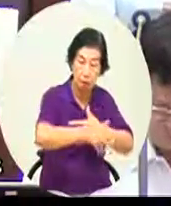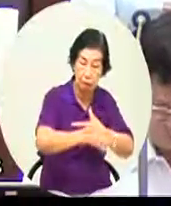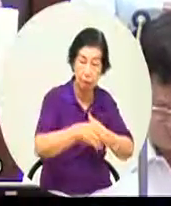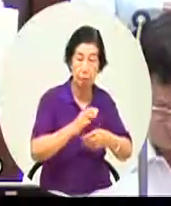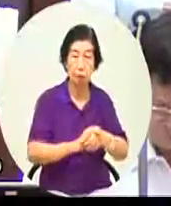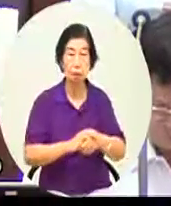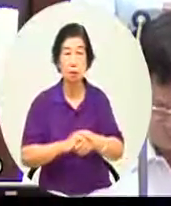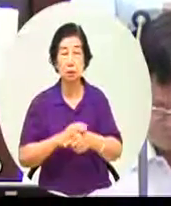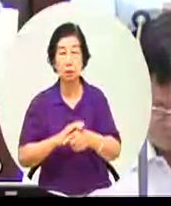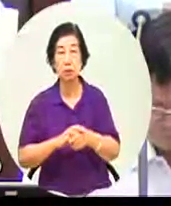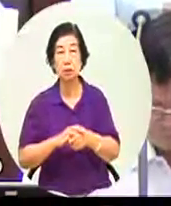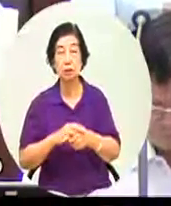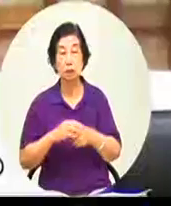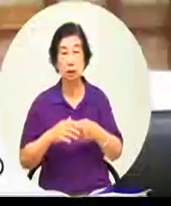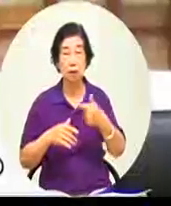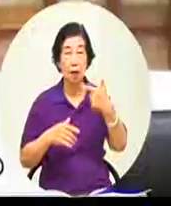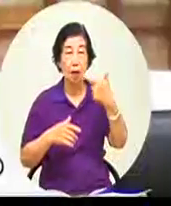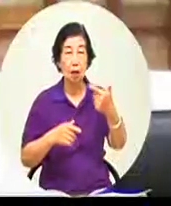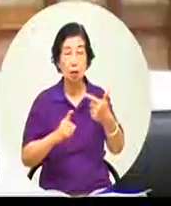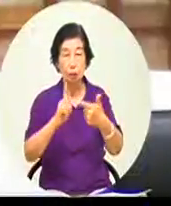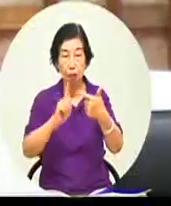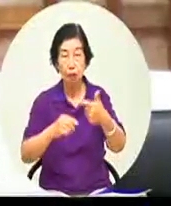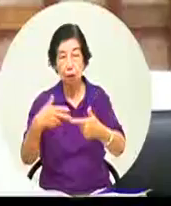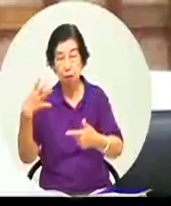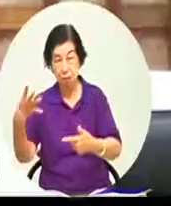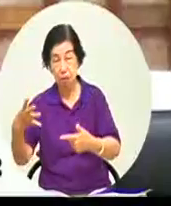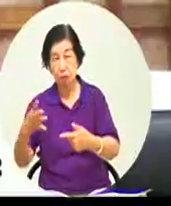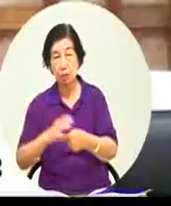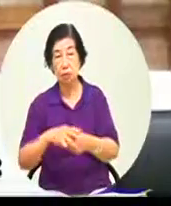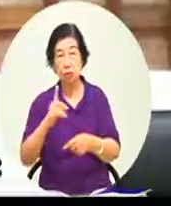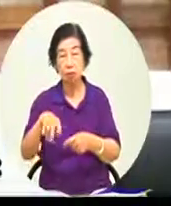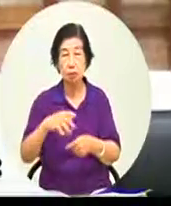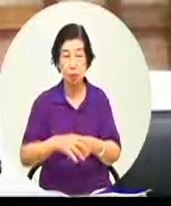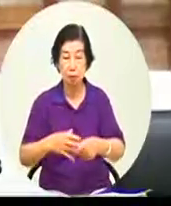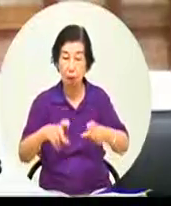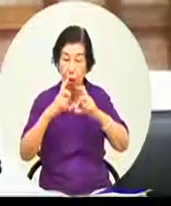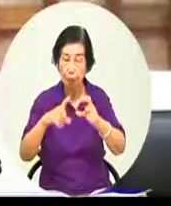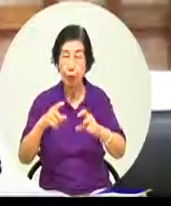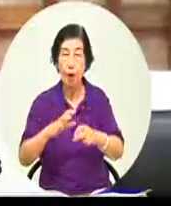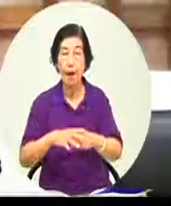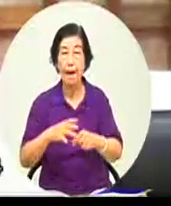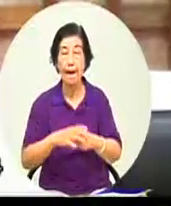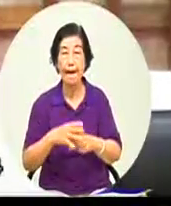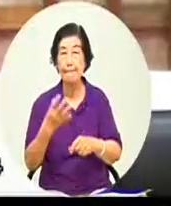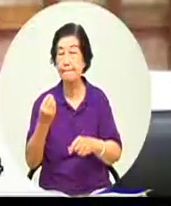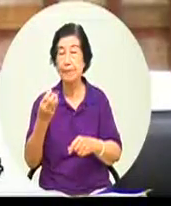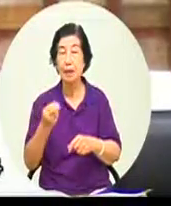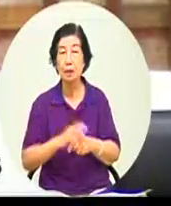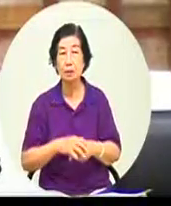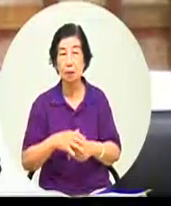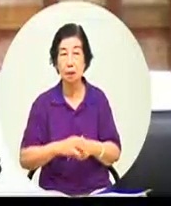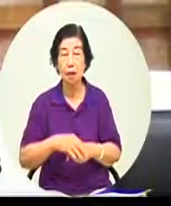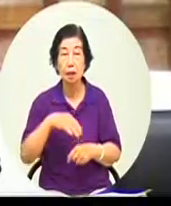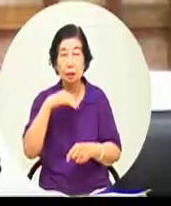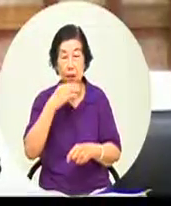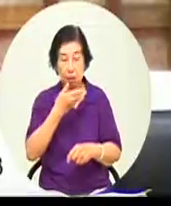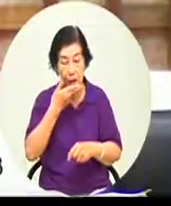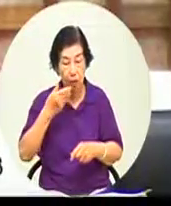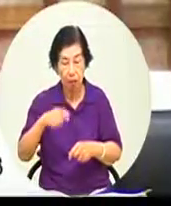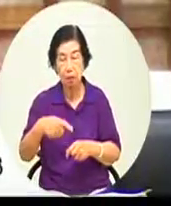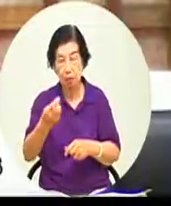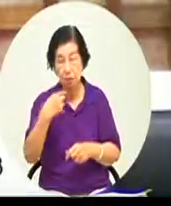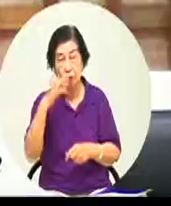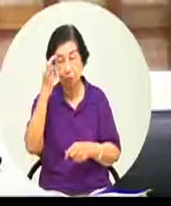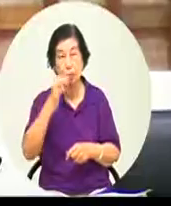分你如果说答不完的，私底下再来找我。 好，好。 那另外，我再补充一个，我昨天有跟你提